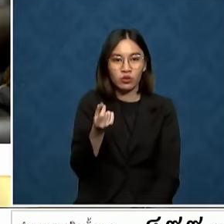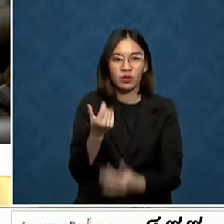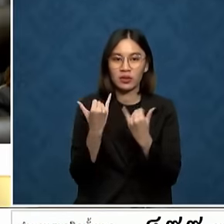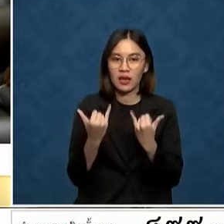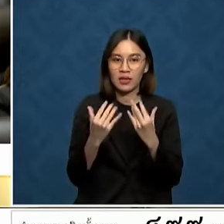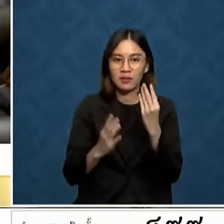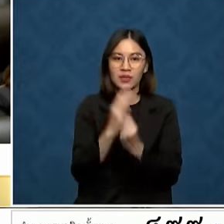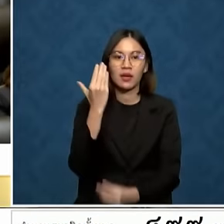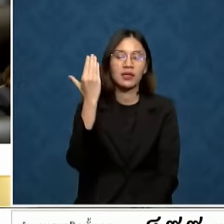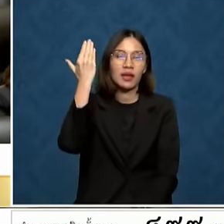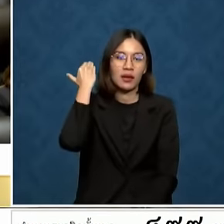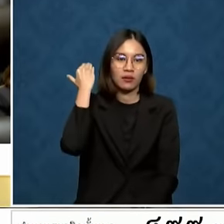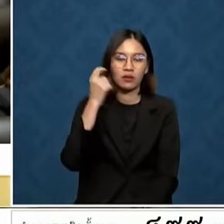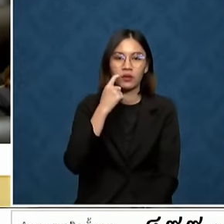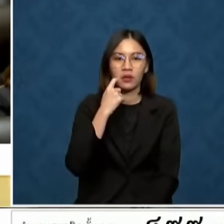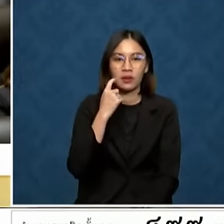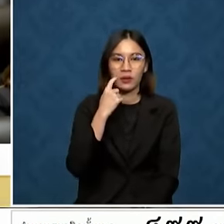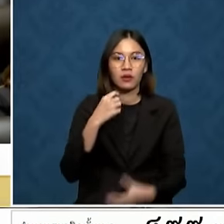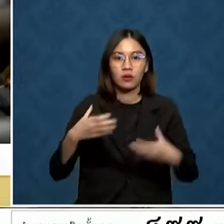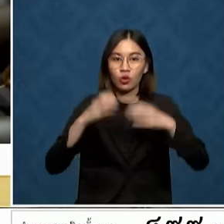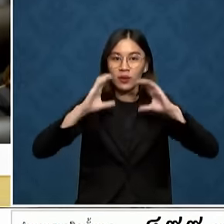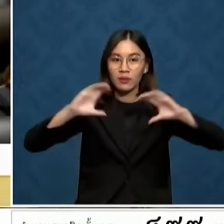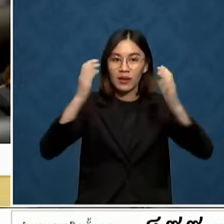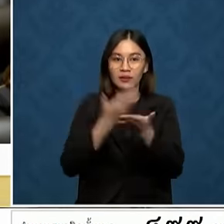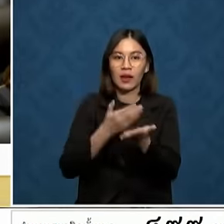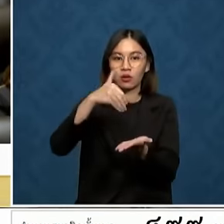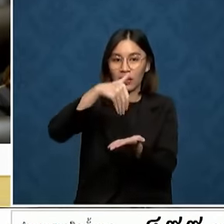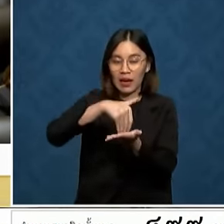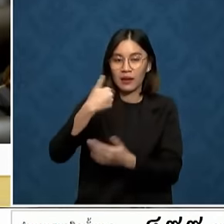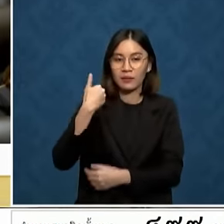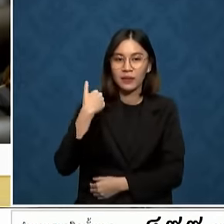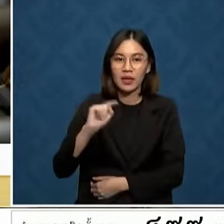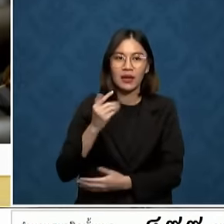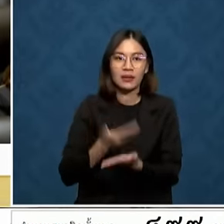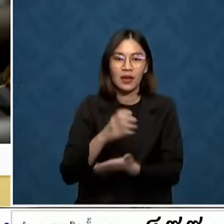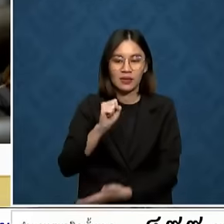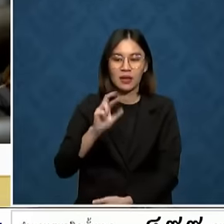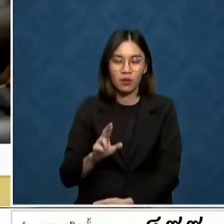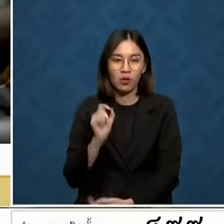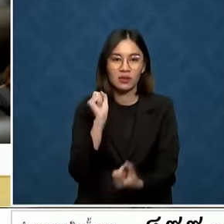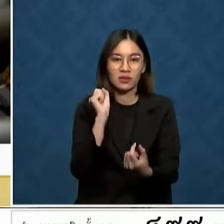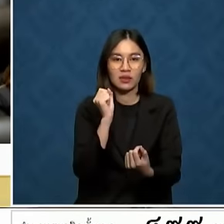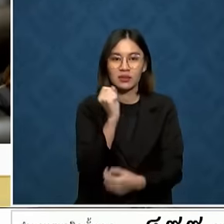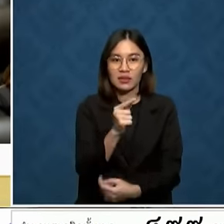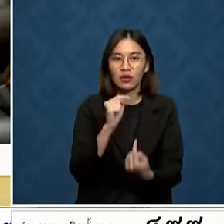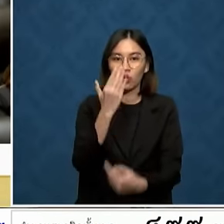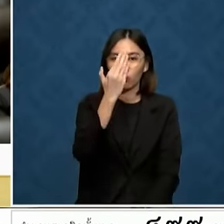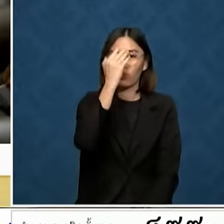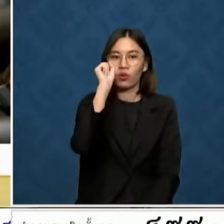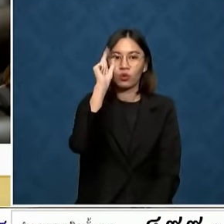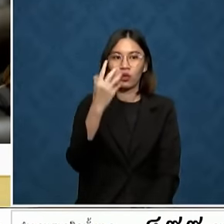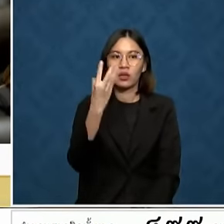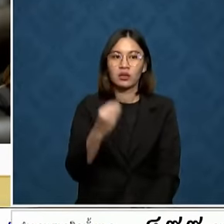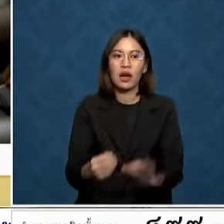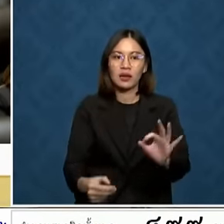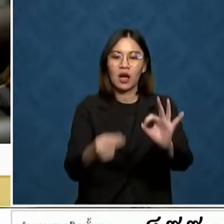นี้เมอสัปดาห์ทแล้วเพในขณะทรฐบามงบกลางครับในส่วทเรีกว่าเงินสำรองจ่ายเพกรณีฉุกเฉยหจำเป็นทเหออยปมาณ